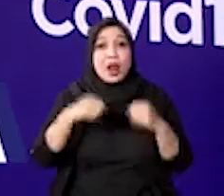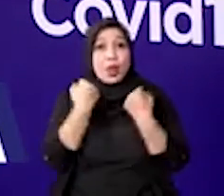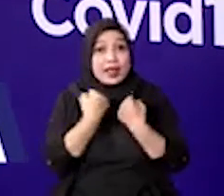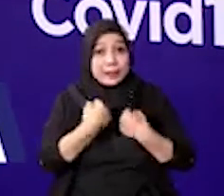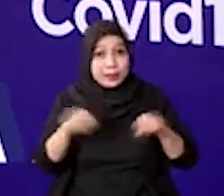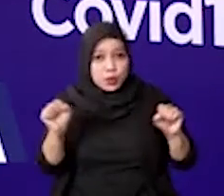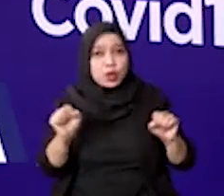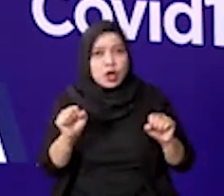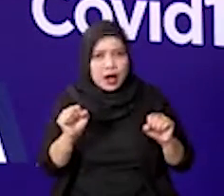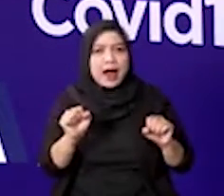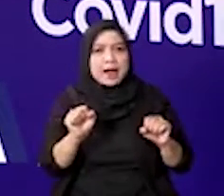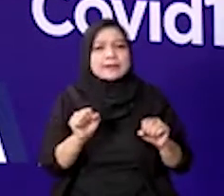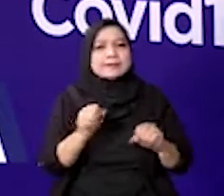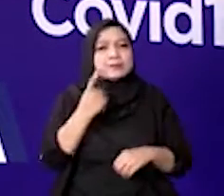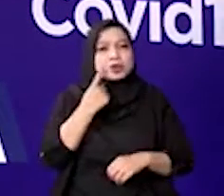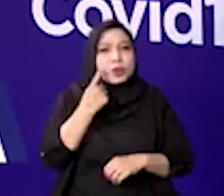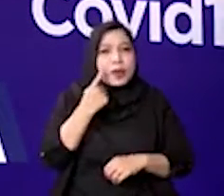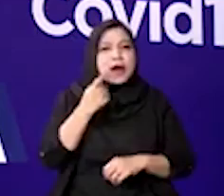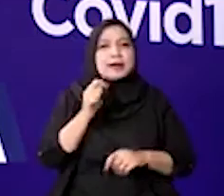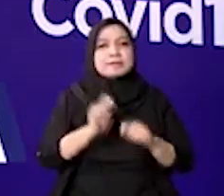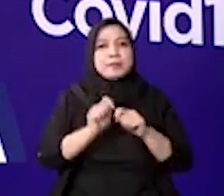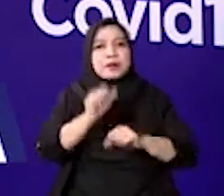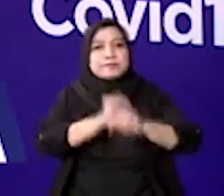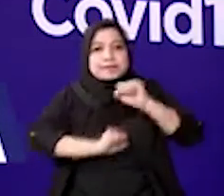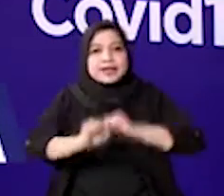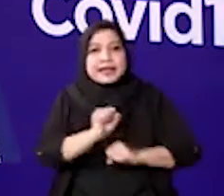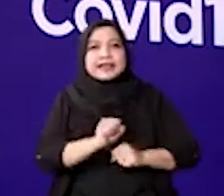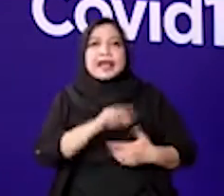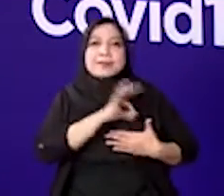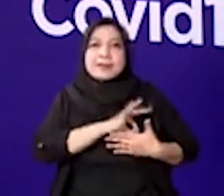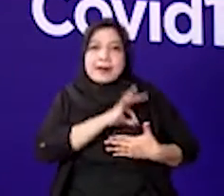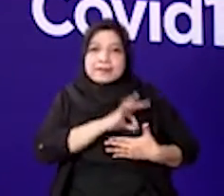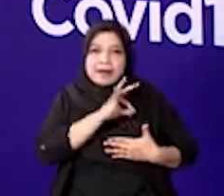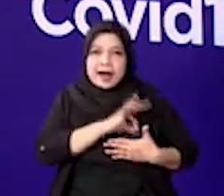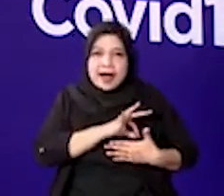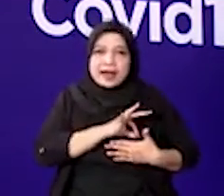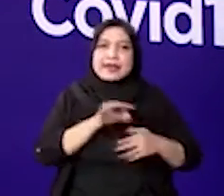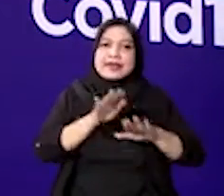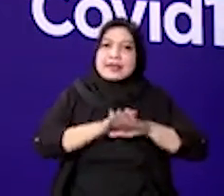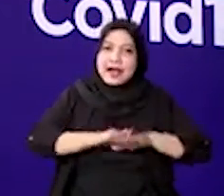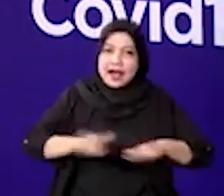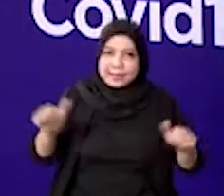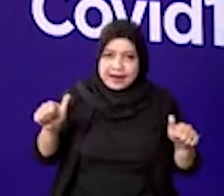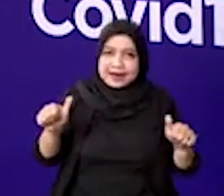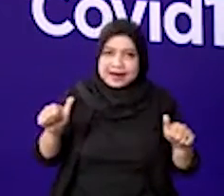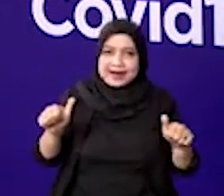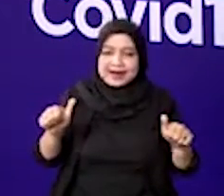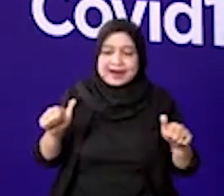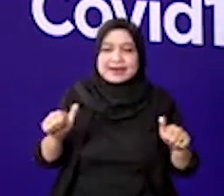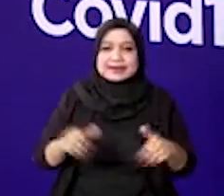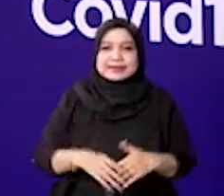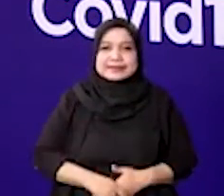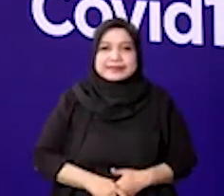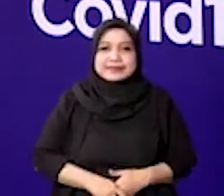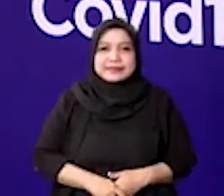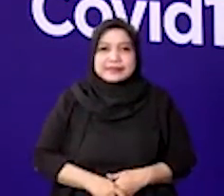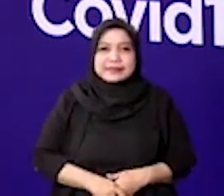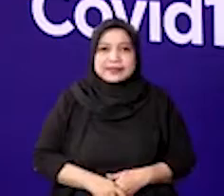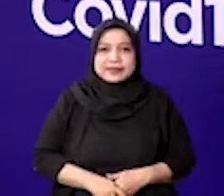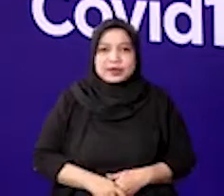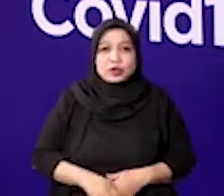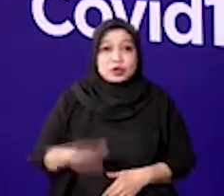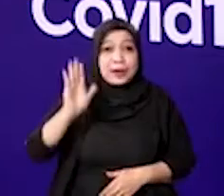kita ee kemudian aman buat kita kemudian eh ya kita bisa terhindar dari semua